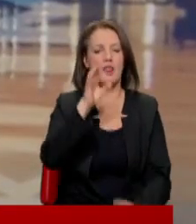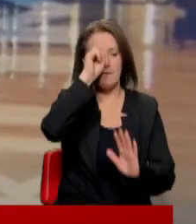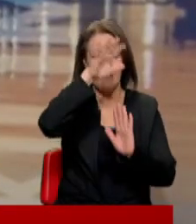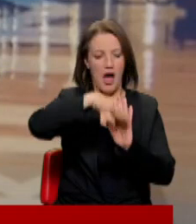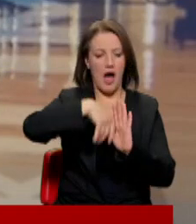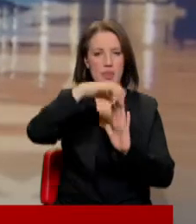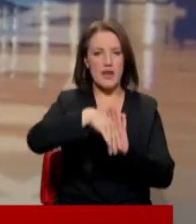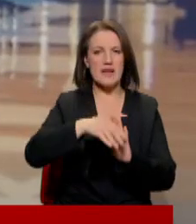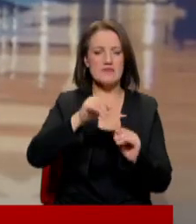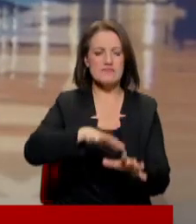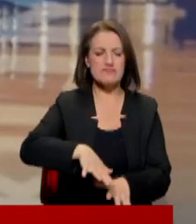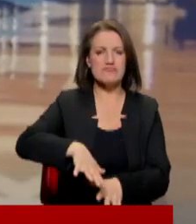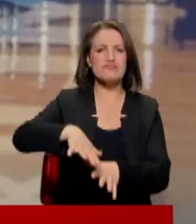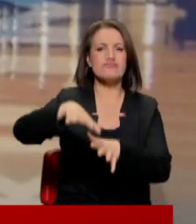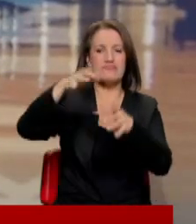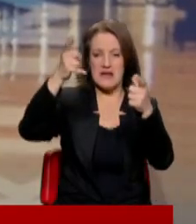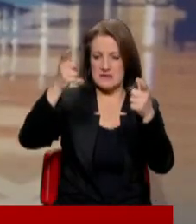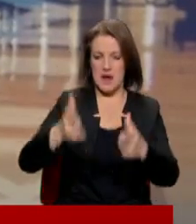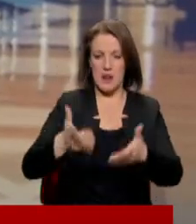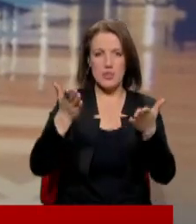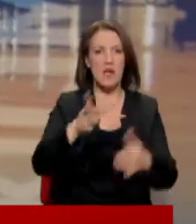madeni yığın liç sahasında